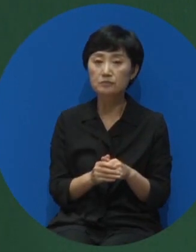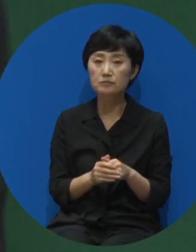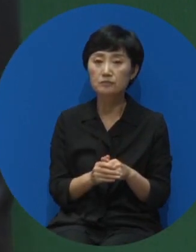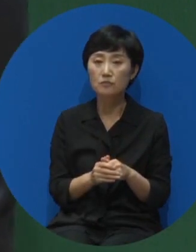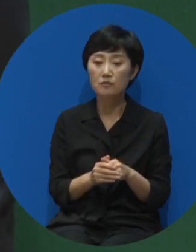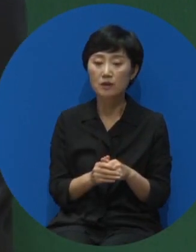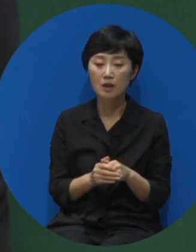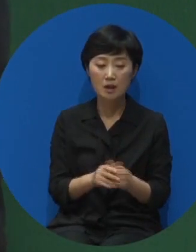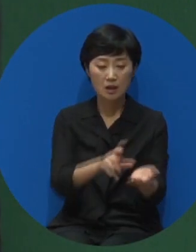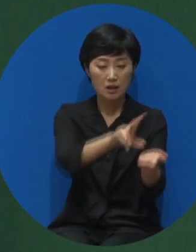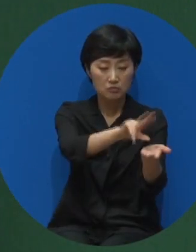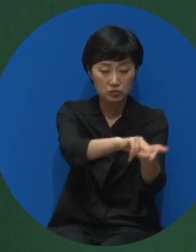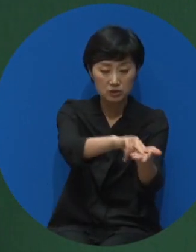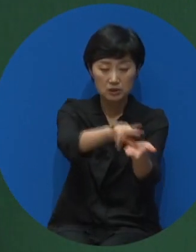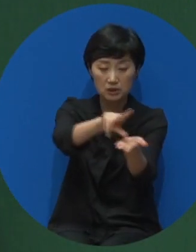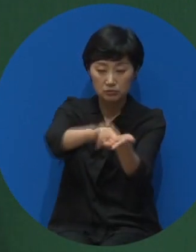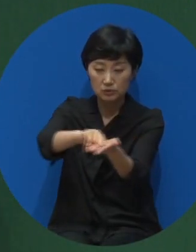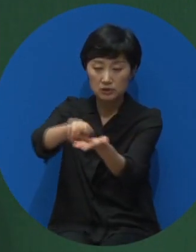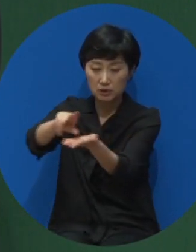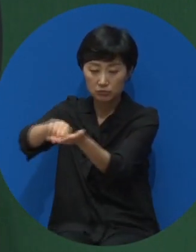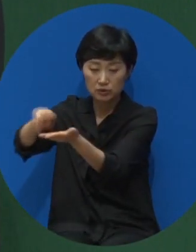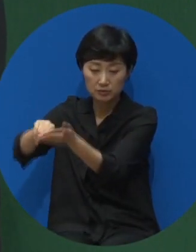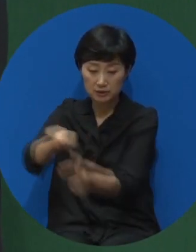모든 문제에 대해서는